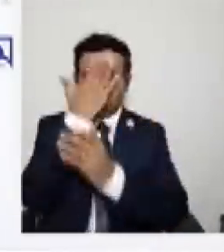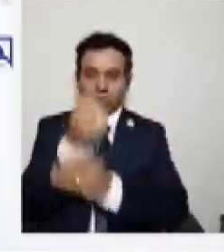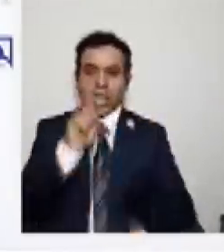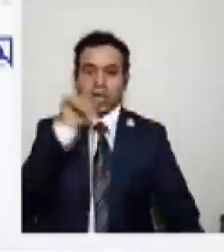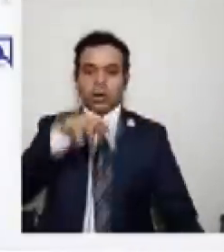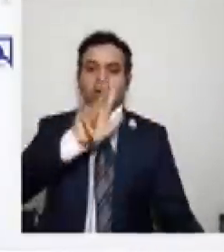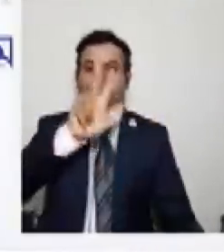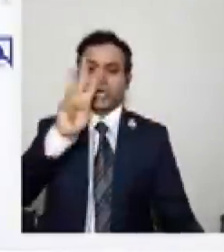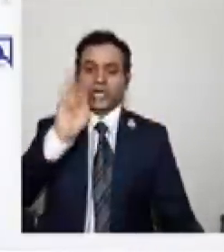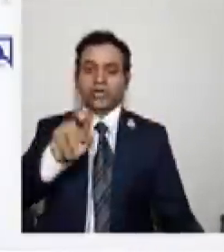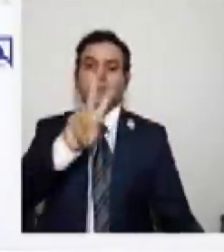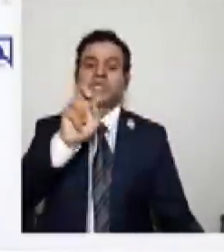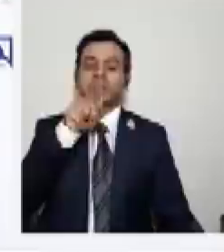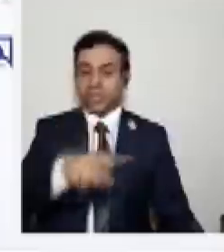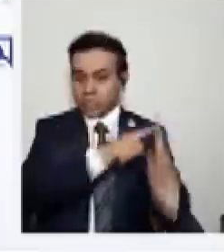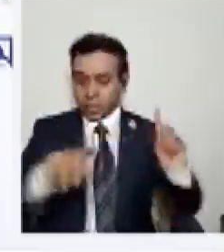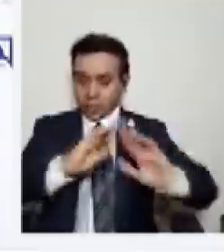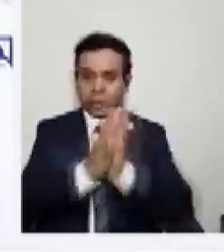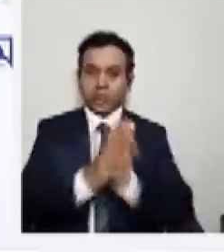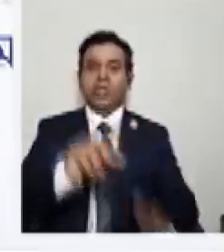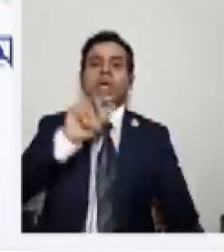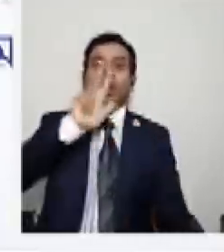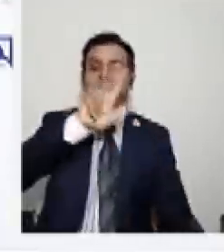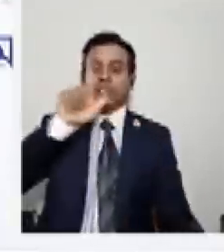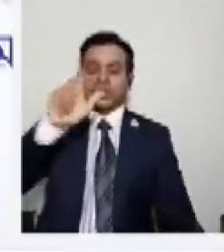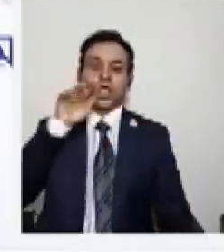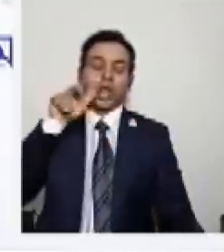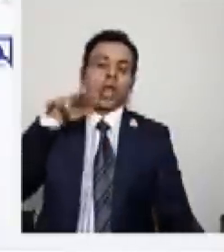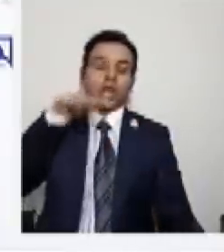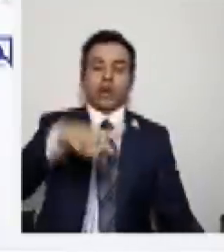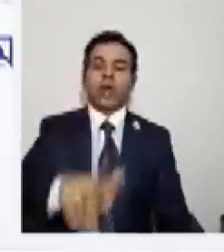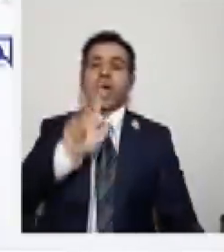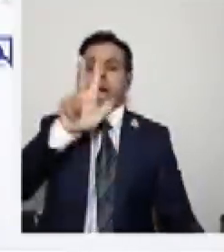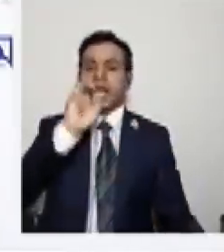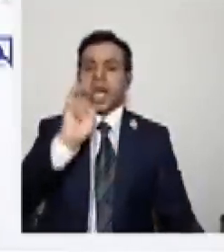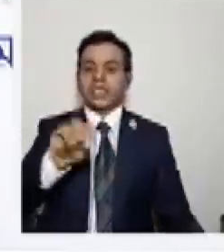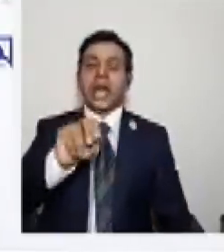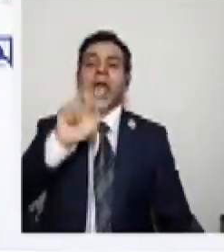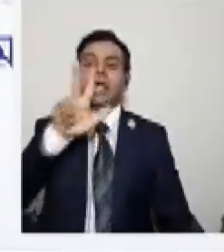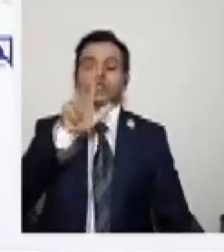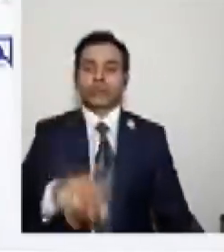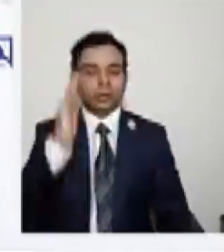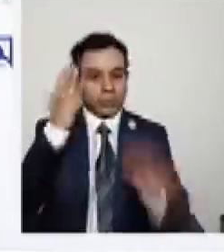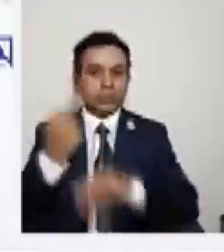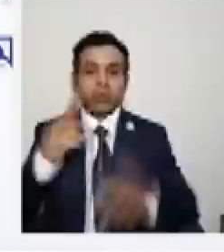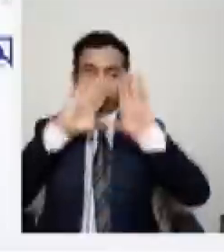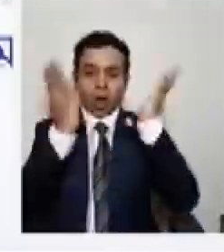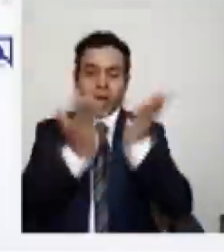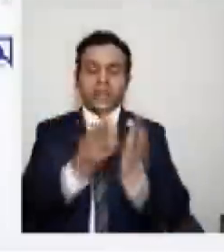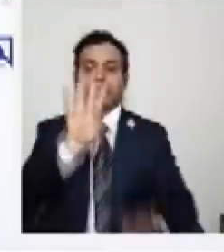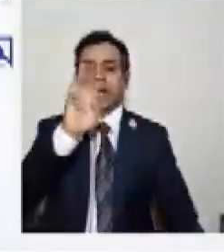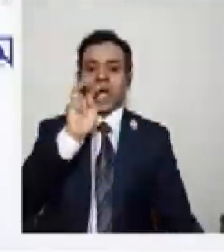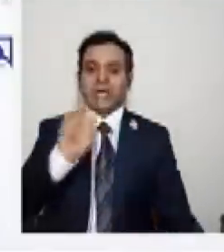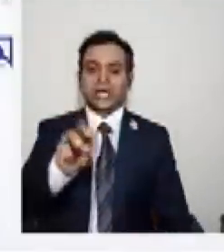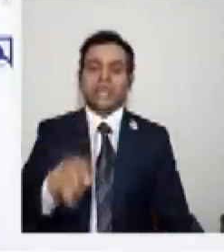জন। বিশ্বে 24 ঘন্টায় শনাক্ত হয়েছেন 1,83,020 জন এবং এ পর্যন্ত 87,08,008